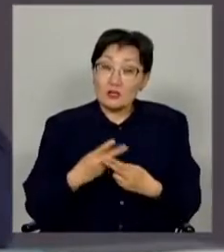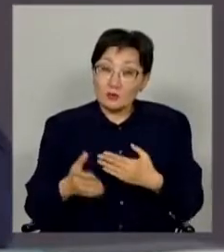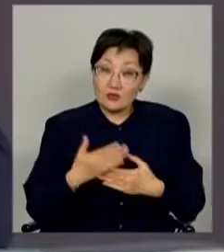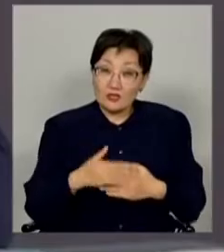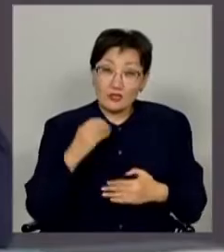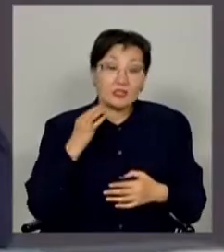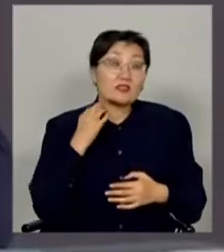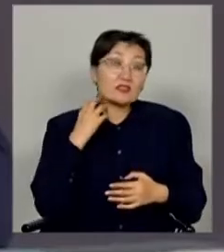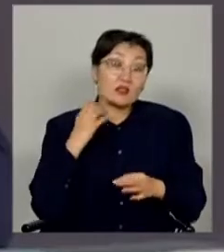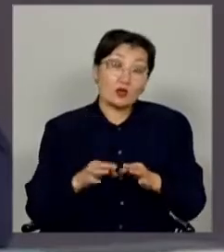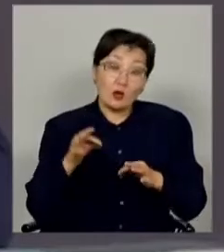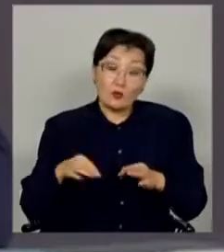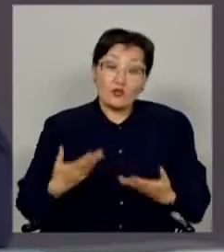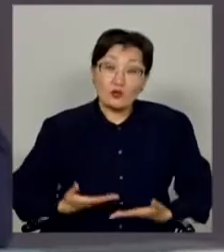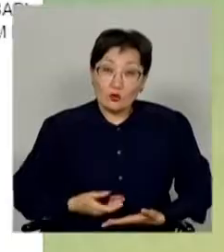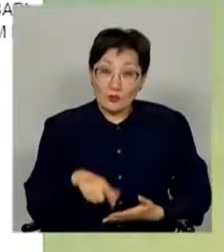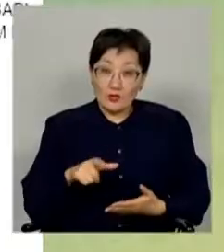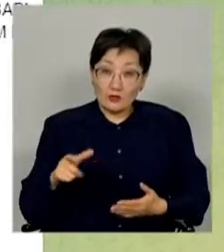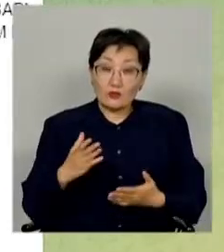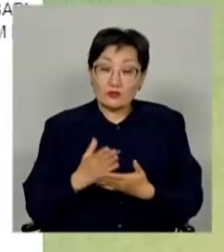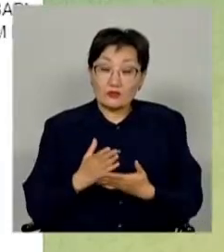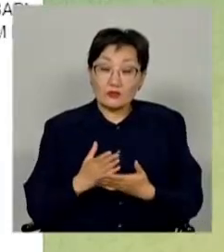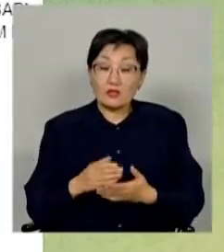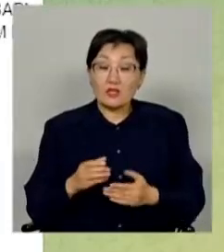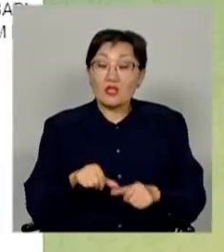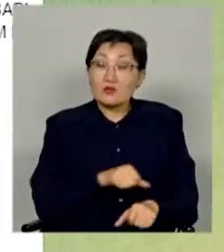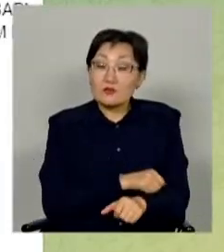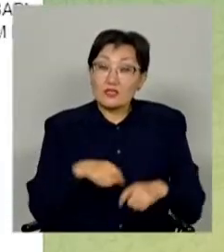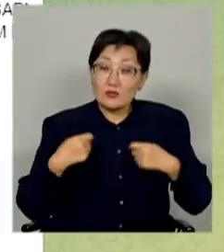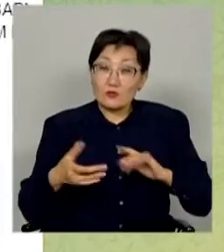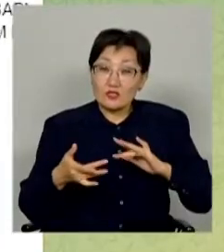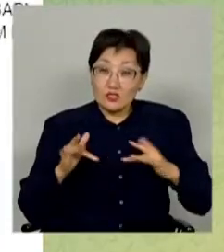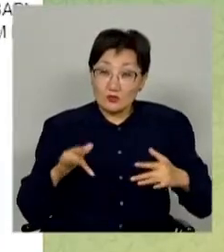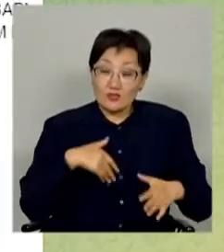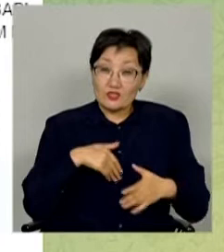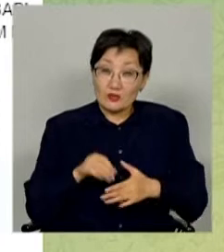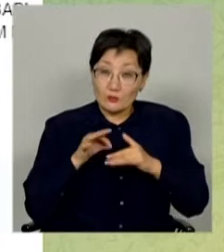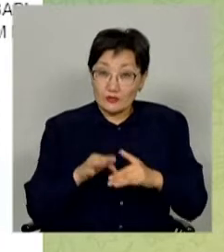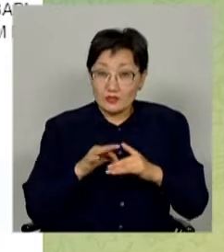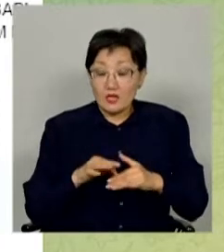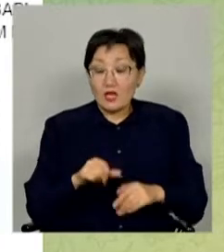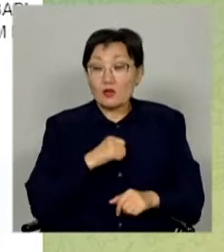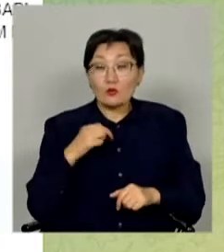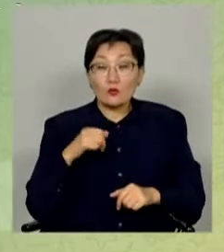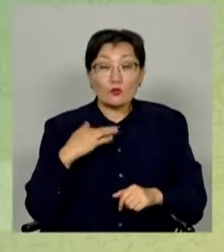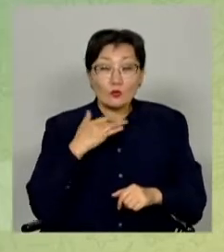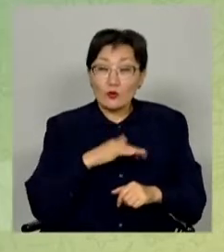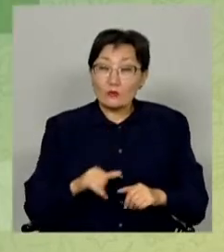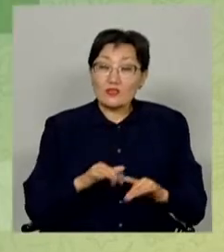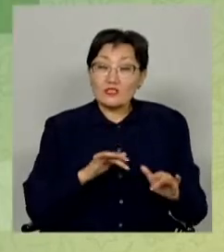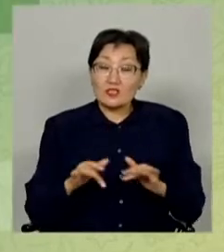Қызылорда облысының тумалары болып шықты. Есірткі саудасы интернетте де қызып тұр. Қазір елде ең көп тараған әдісте